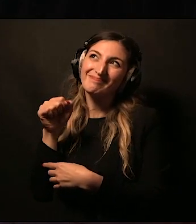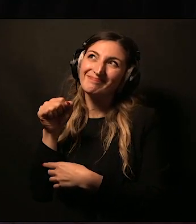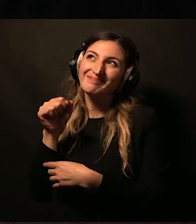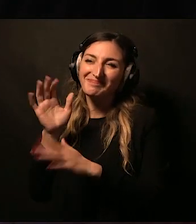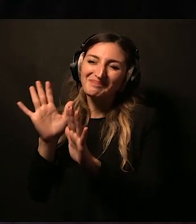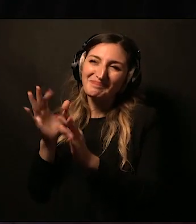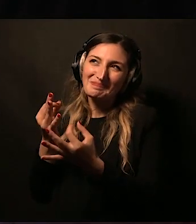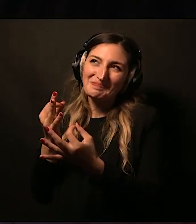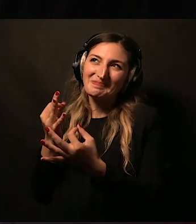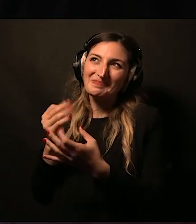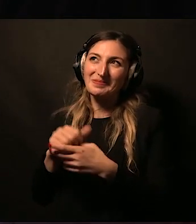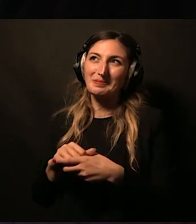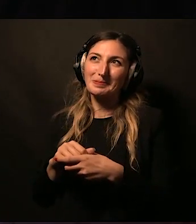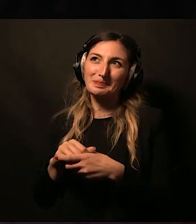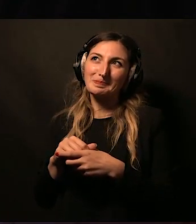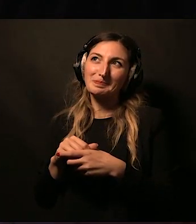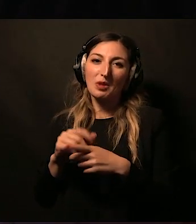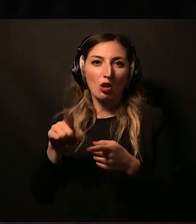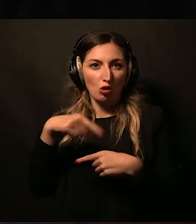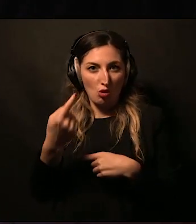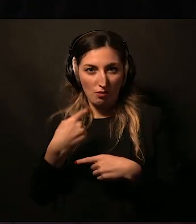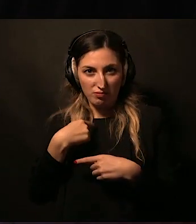L'ho rassicurata poi sono